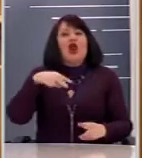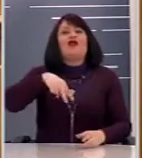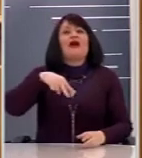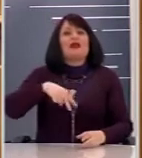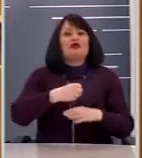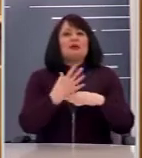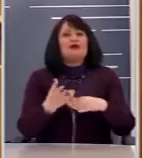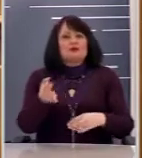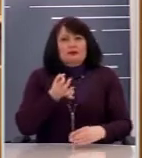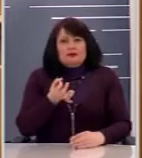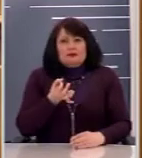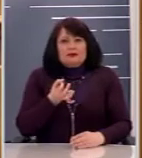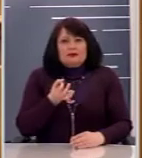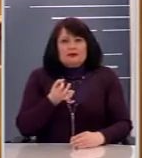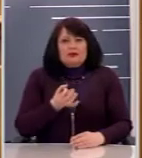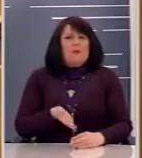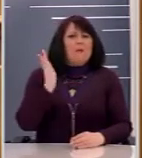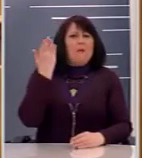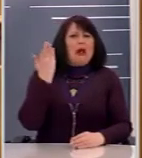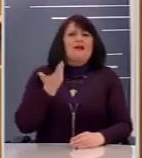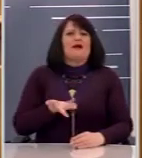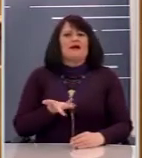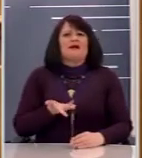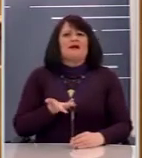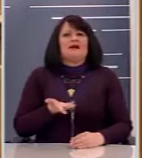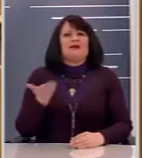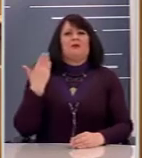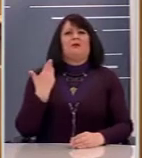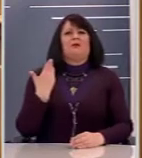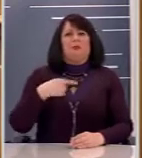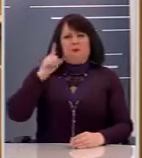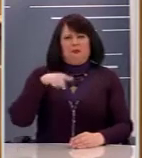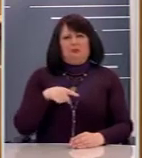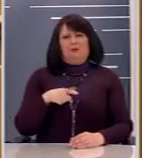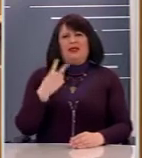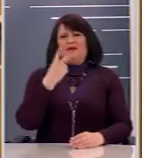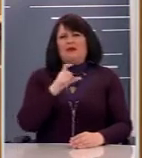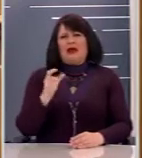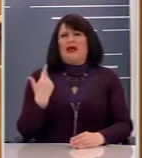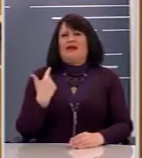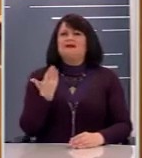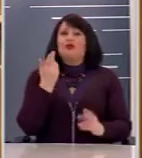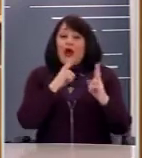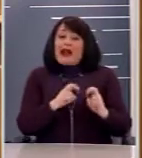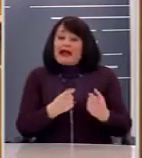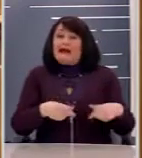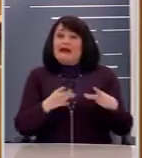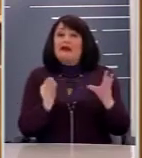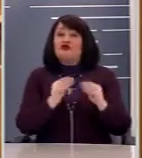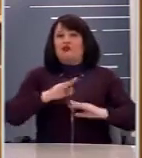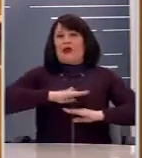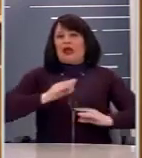μια αναφορά στο χθες. Πριν από 10 μέρες λέει που συζητούσαμε την προανακριτική και τα εξοπλιστικά και τι